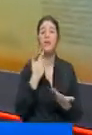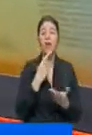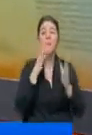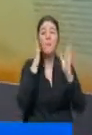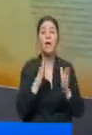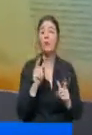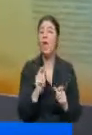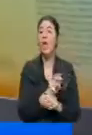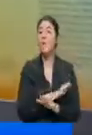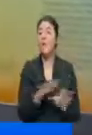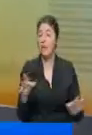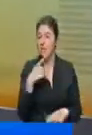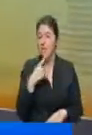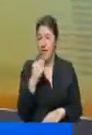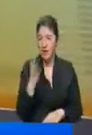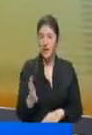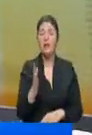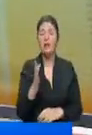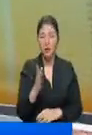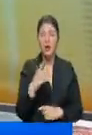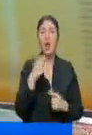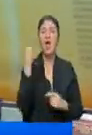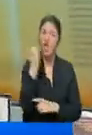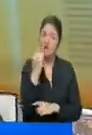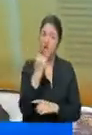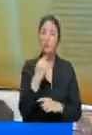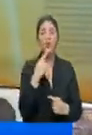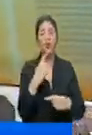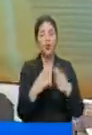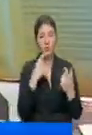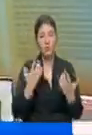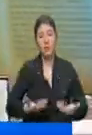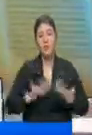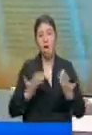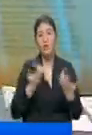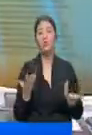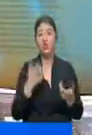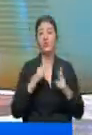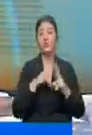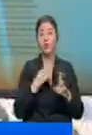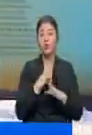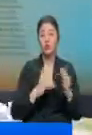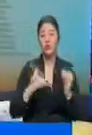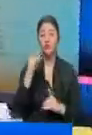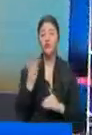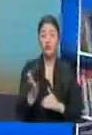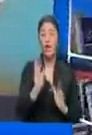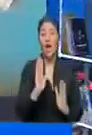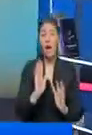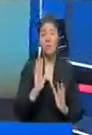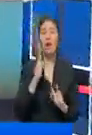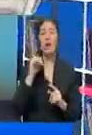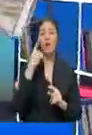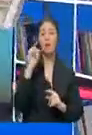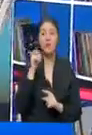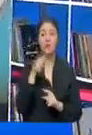Beddua etmeyelim derler. Eleştirelim, konuşalım. Yandık çünkü faturalar gerçekten yüksek. Ama hükümet